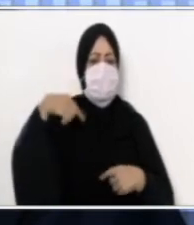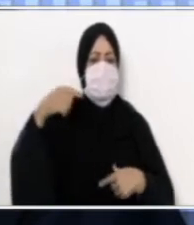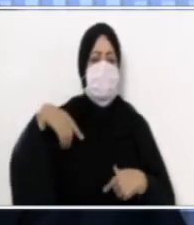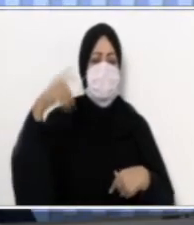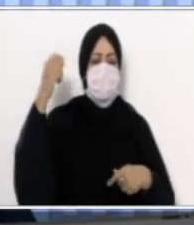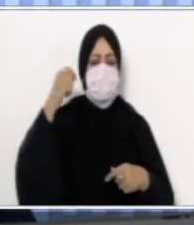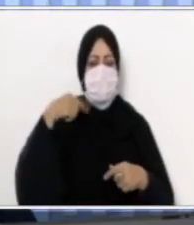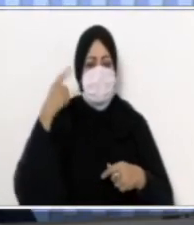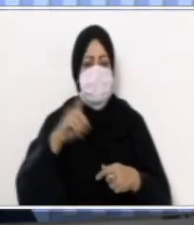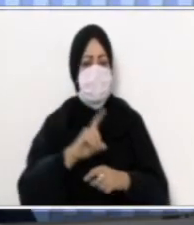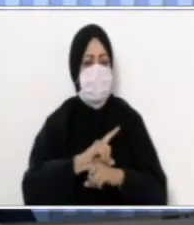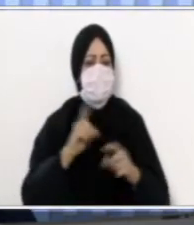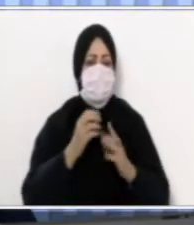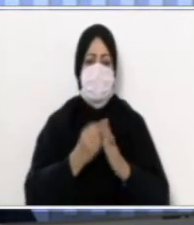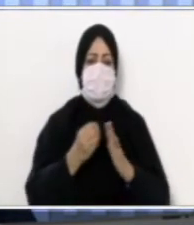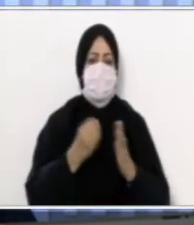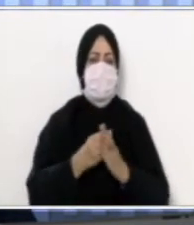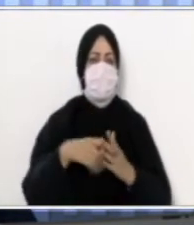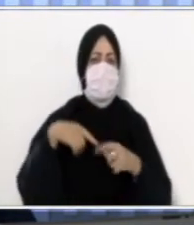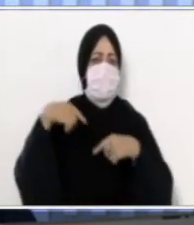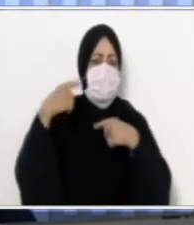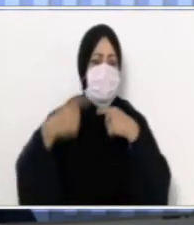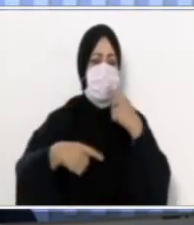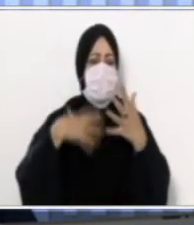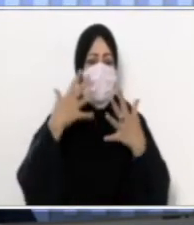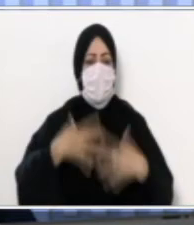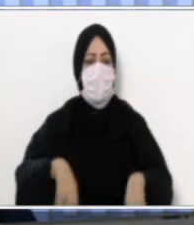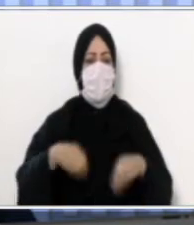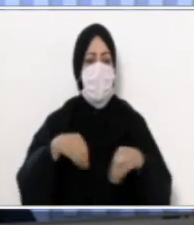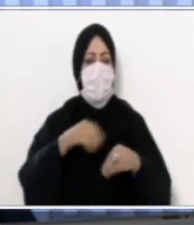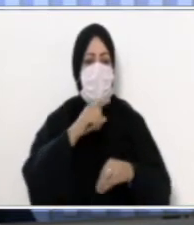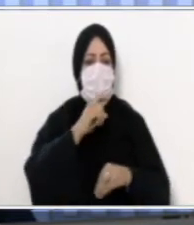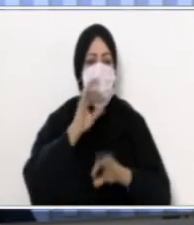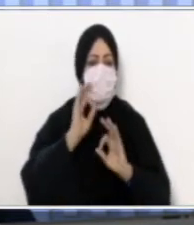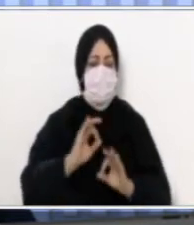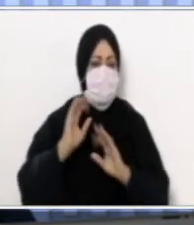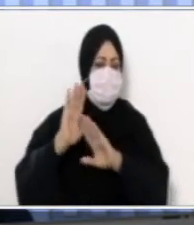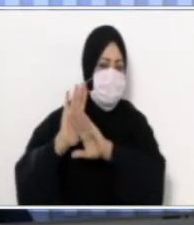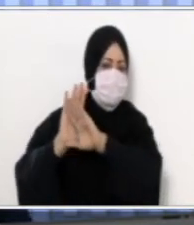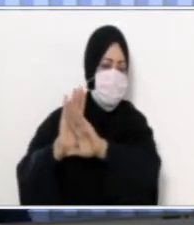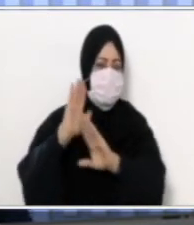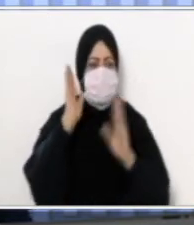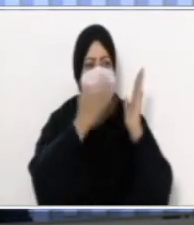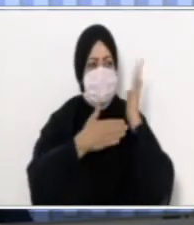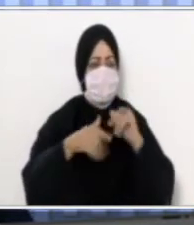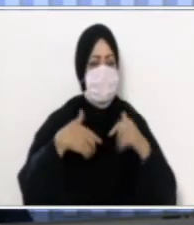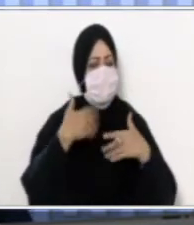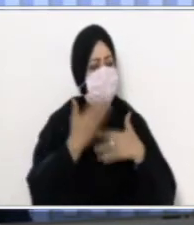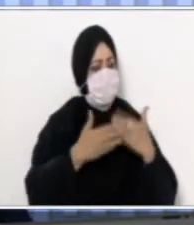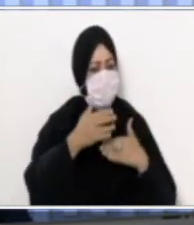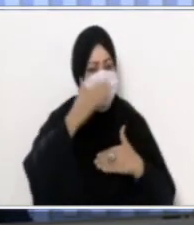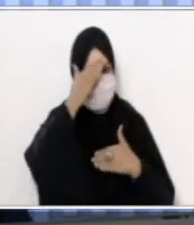والعياذ بالله. لكن لما يشغل نفس الانسان بطاعه ولا بطلب علم ولا بعمل دنيوي، اي عمل فيه